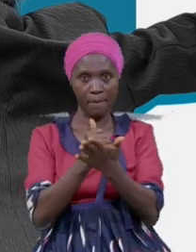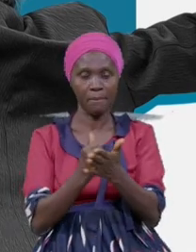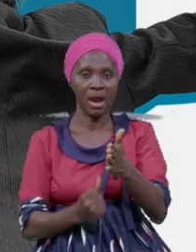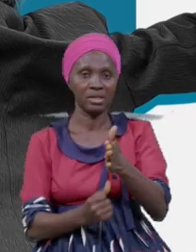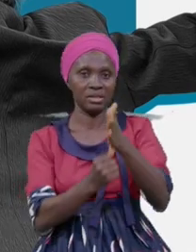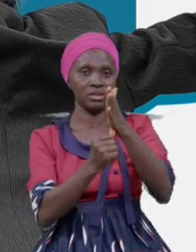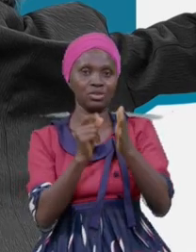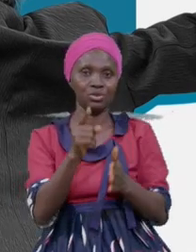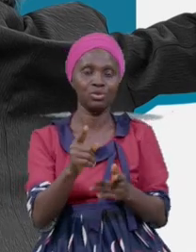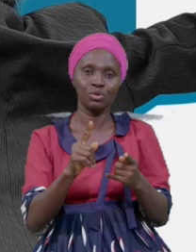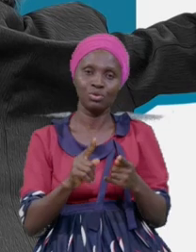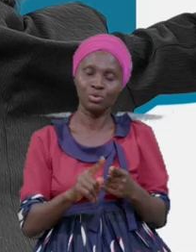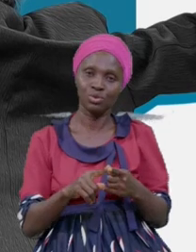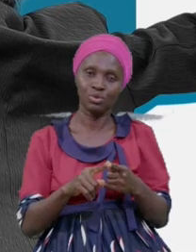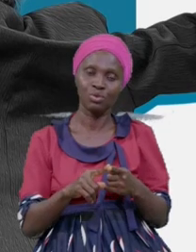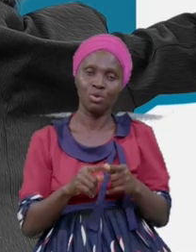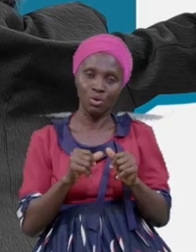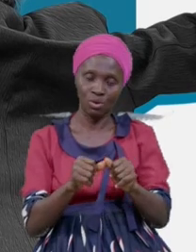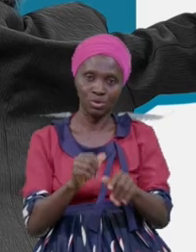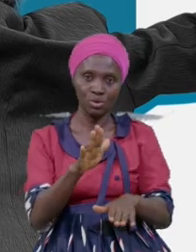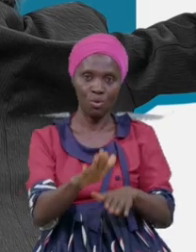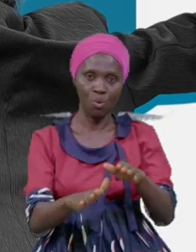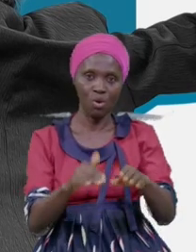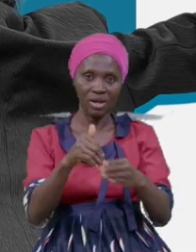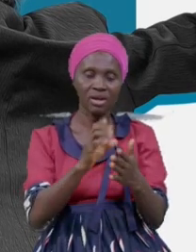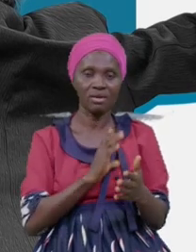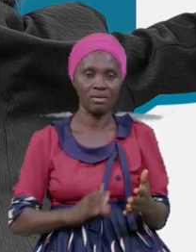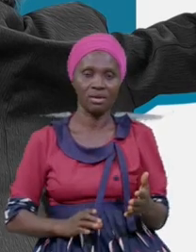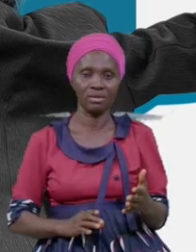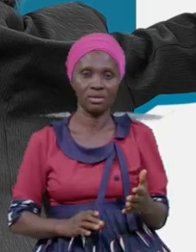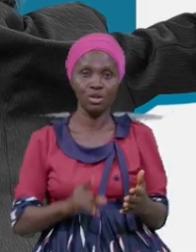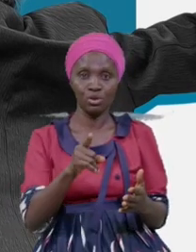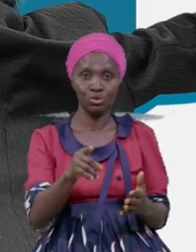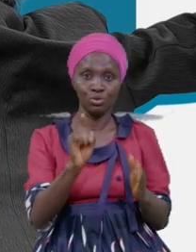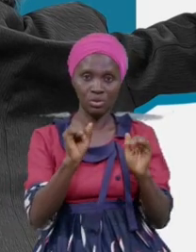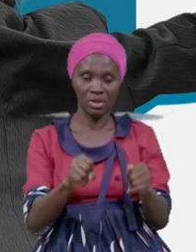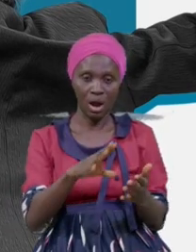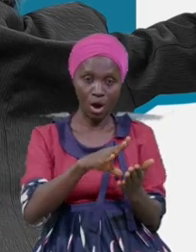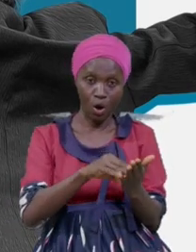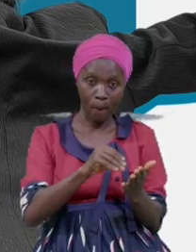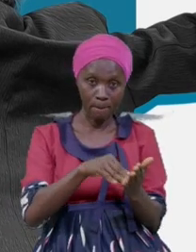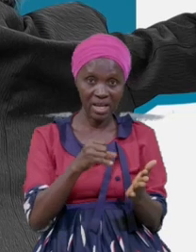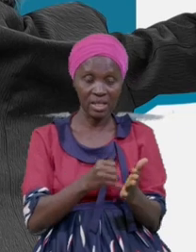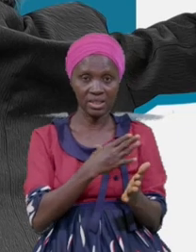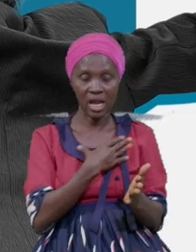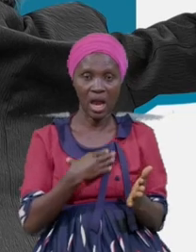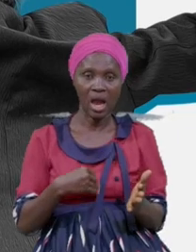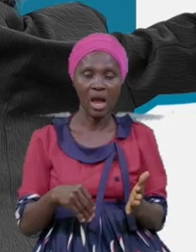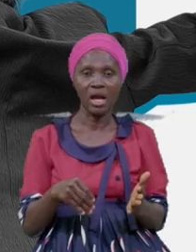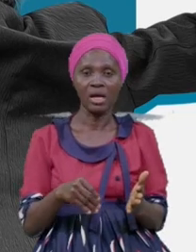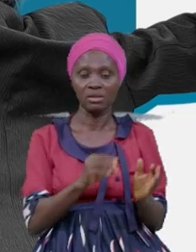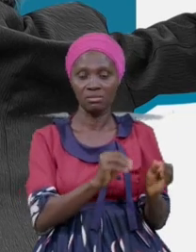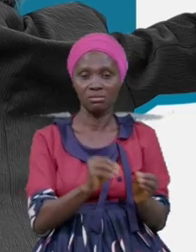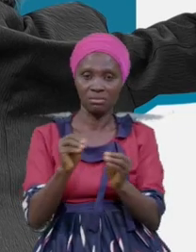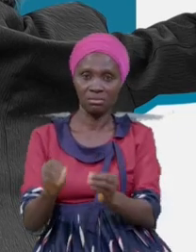Si vous n'arrivez pas à cliquer, vous pouvez copier et coller dans votre barre de recherche et le